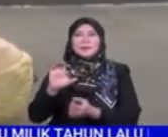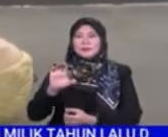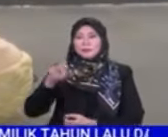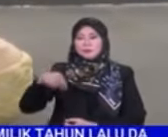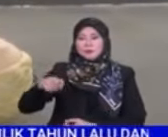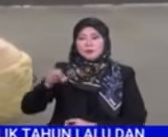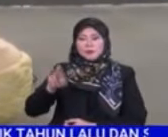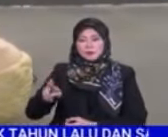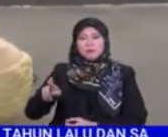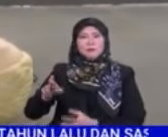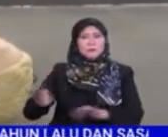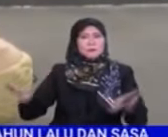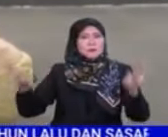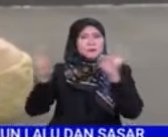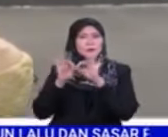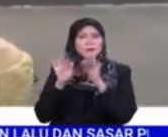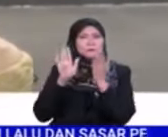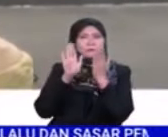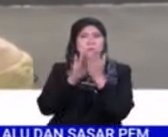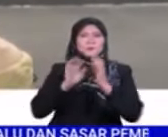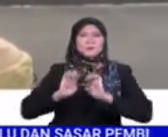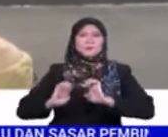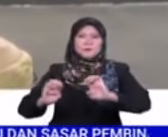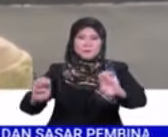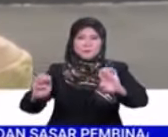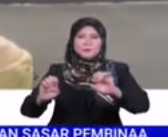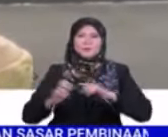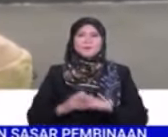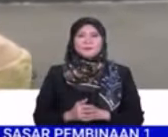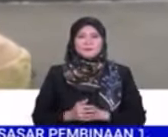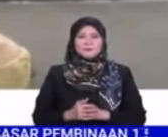CPR yang amat penting untuk menghadapi situasi kecemasan.